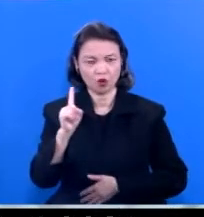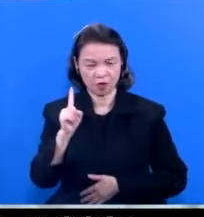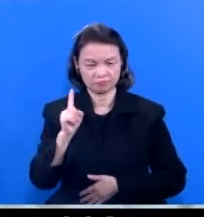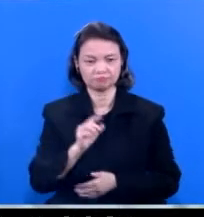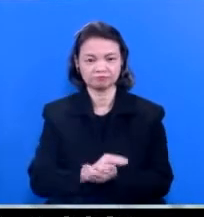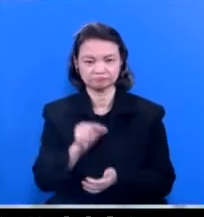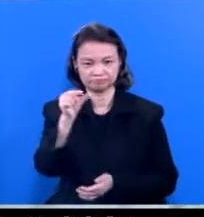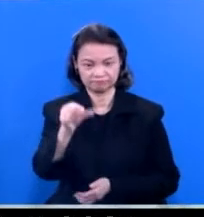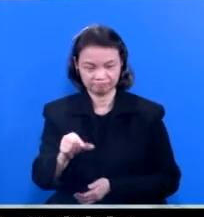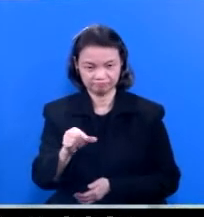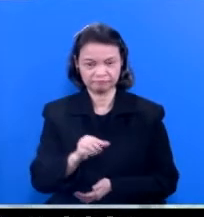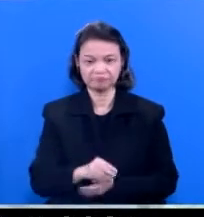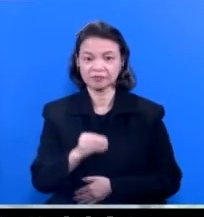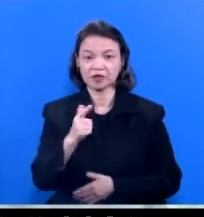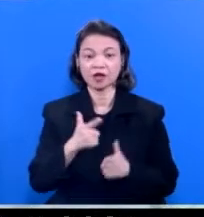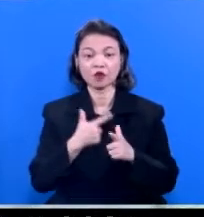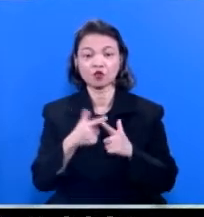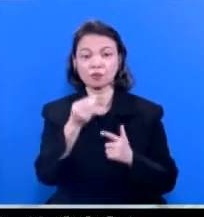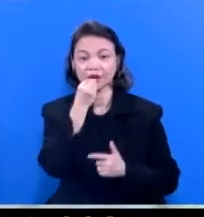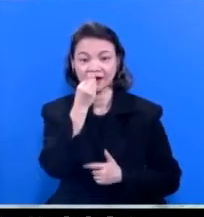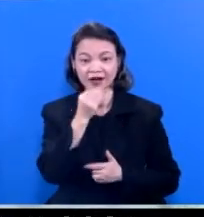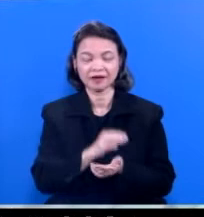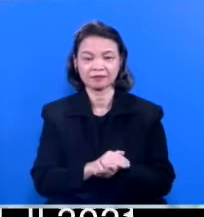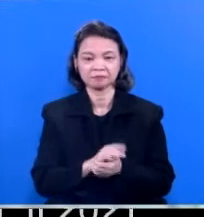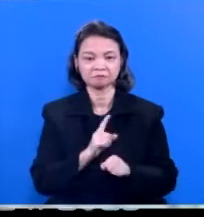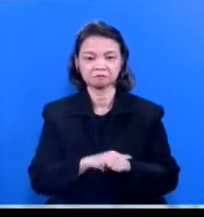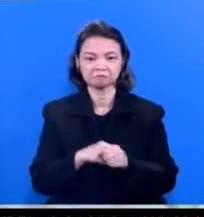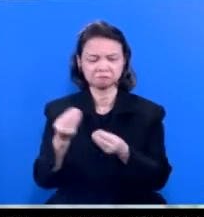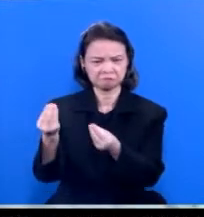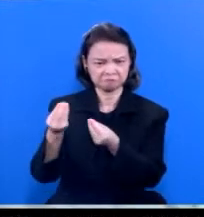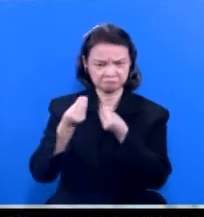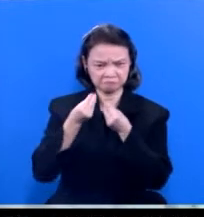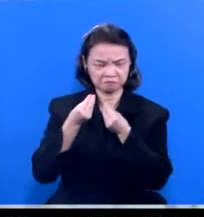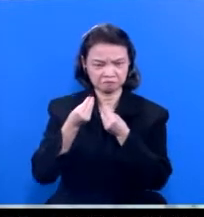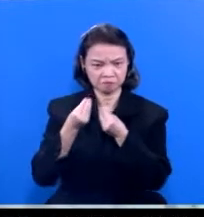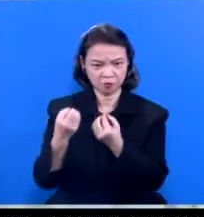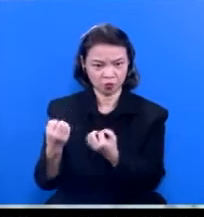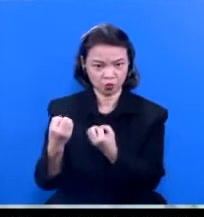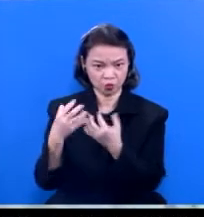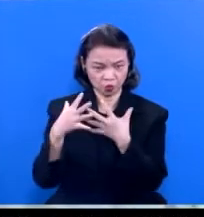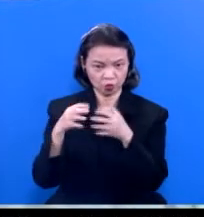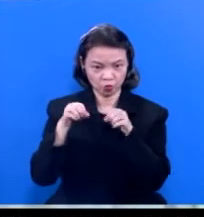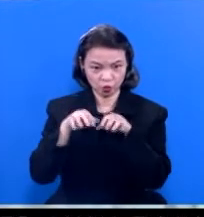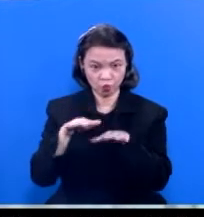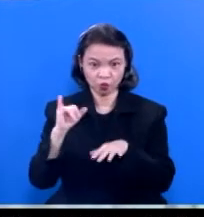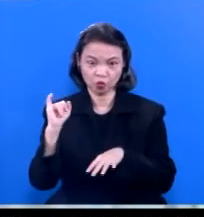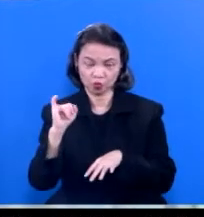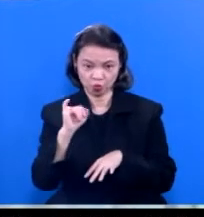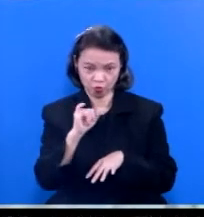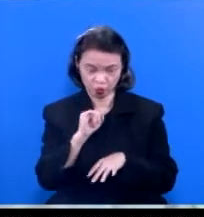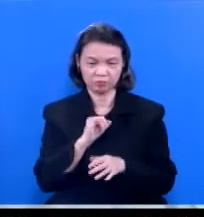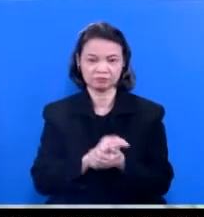ya. Nah, kemudian makanan itu ketika akan diberikan tercemar oleh virus,